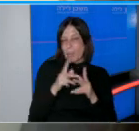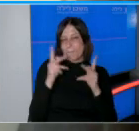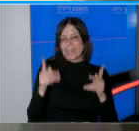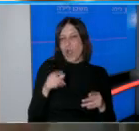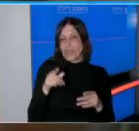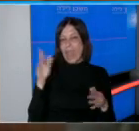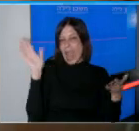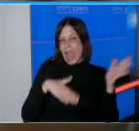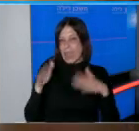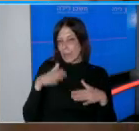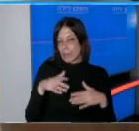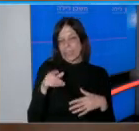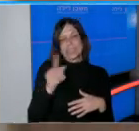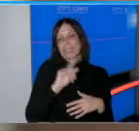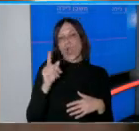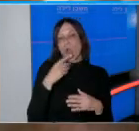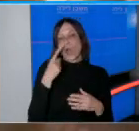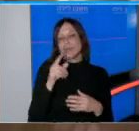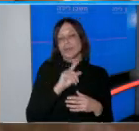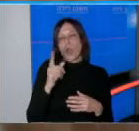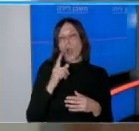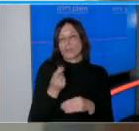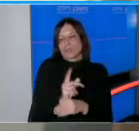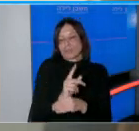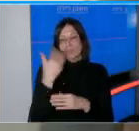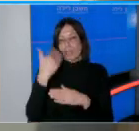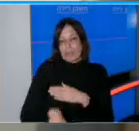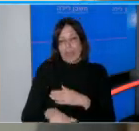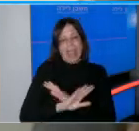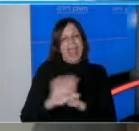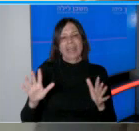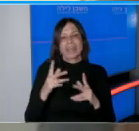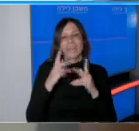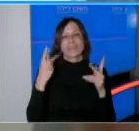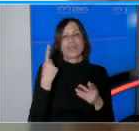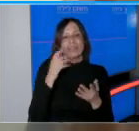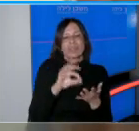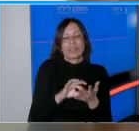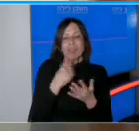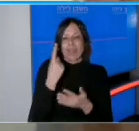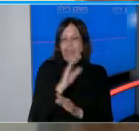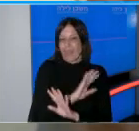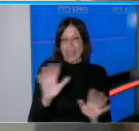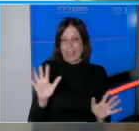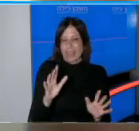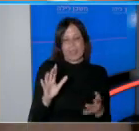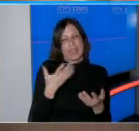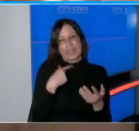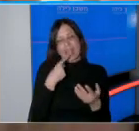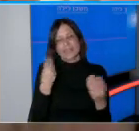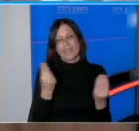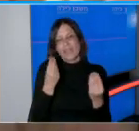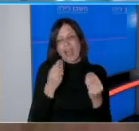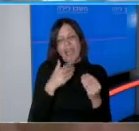הוא לא, כמשחק מילים, הוא לא זבנג וגמרנו, ואין פתרון נקודתי אחד. אם אני אגיד את הדבר